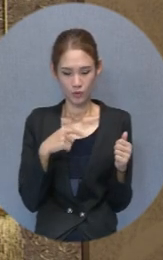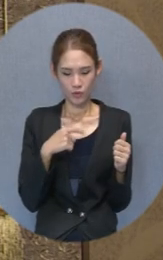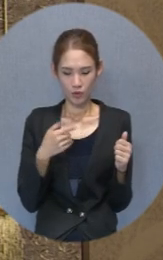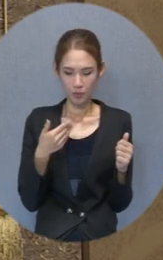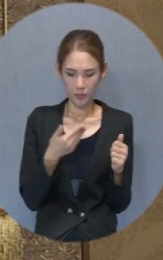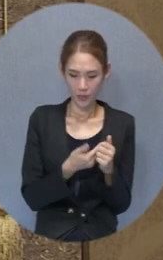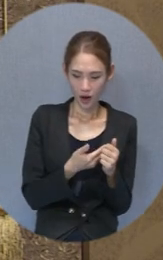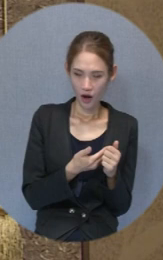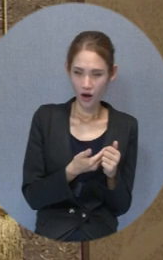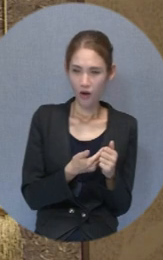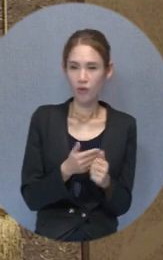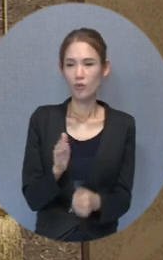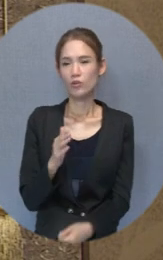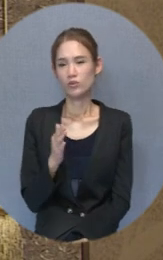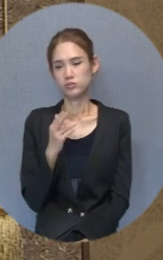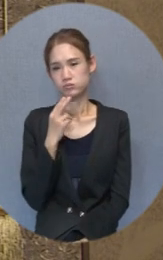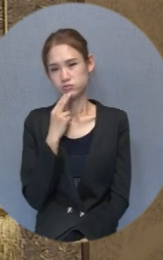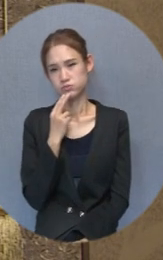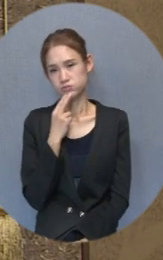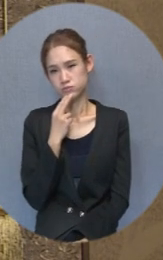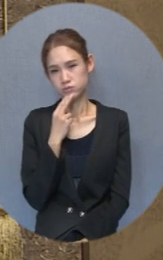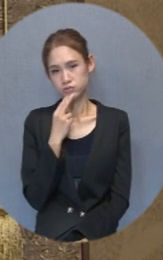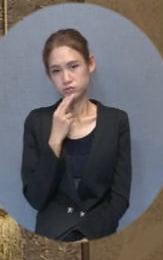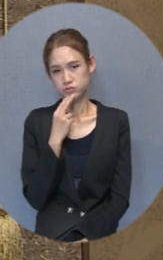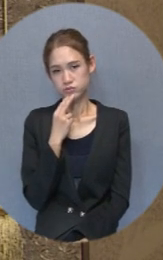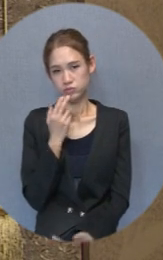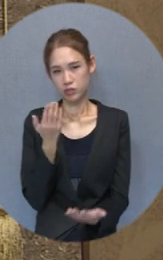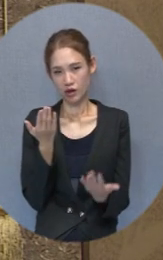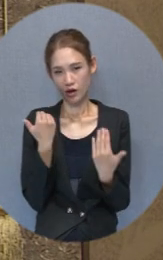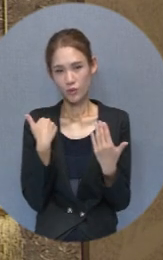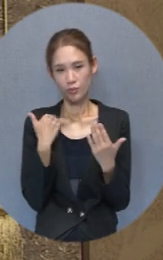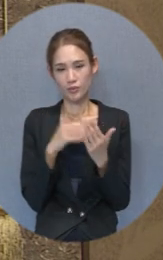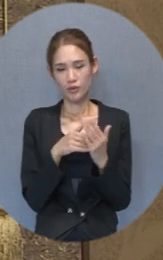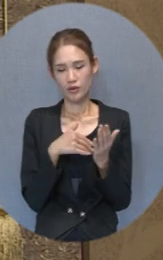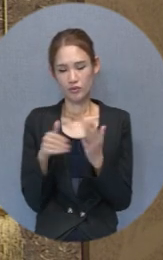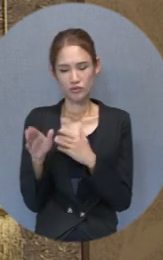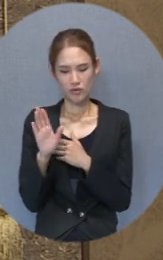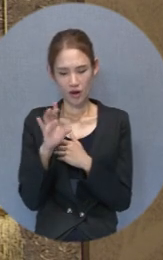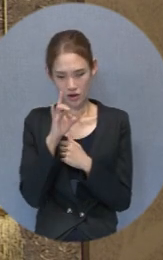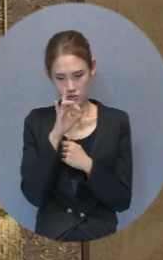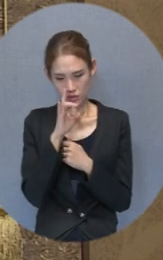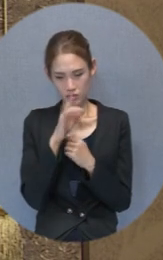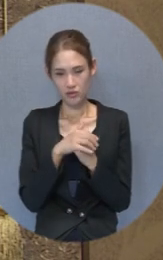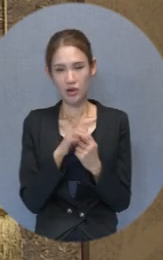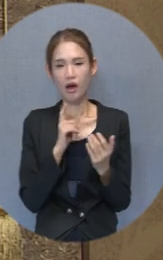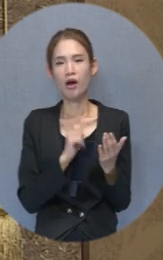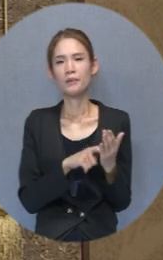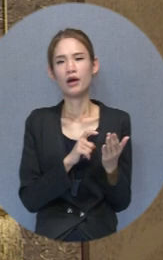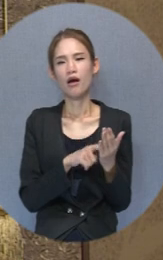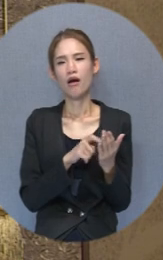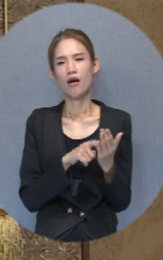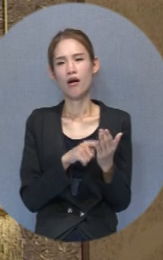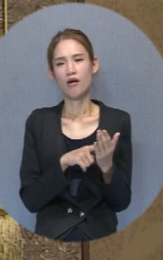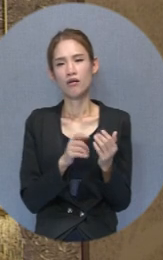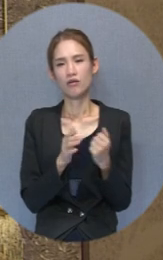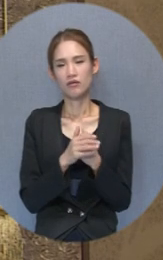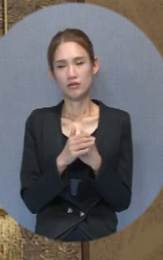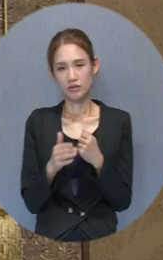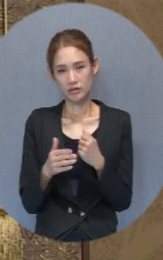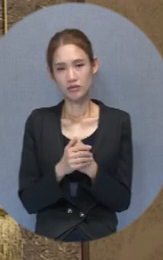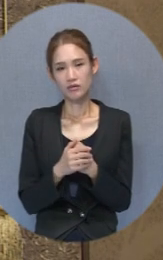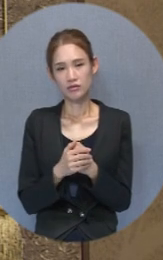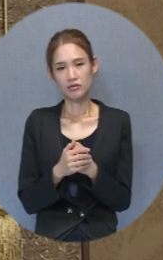오. 네. 그러니까 학교에 있는 것들은 반출이 안 되거든요. 네. 그래서 비상사태인데요. 네. 그래서